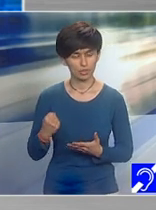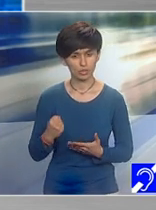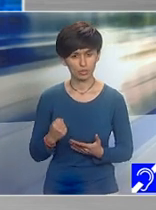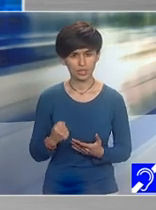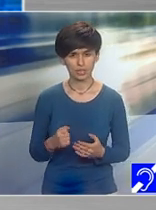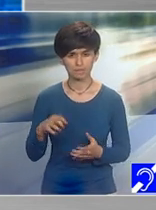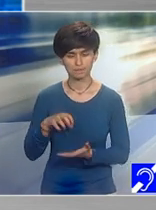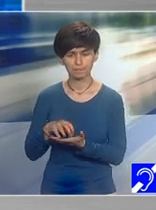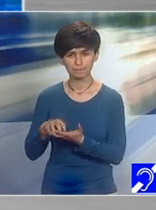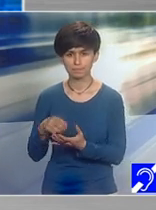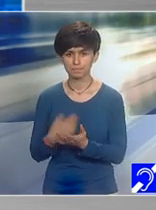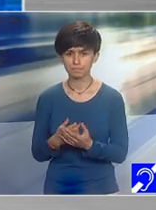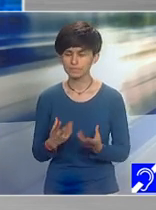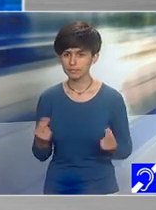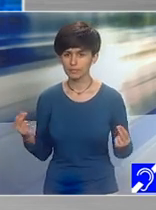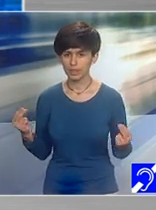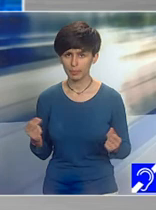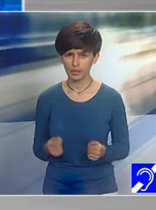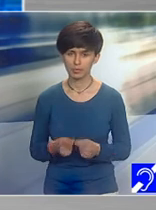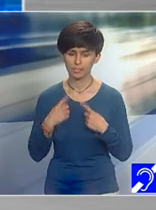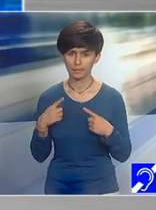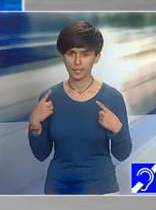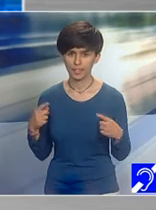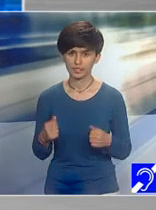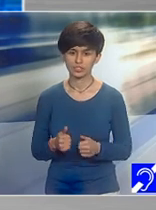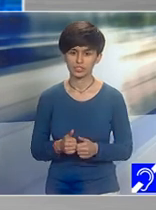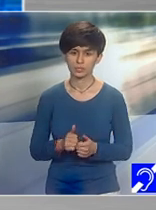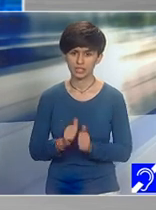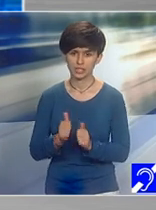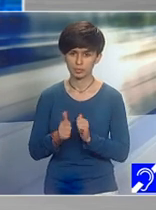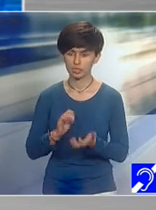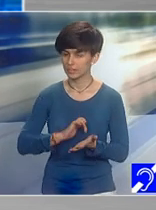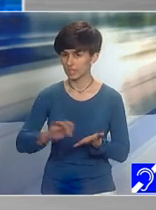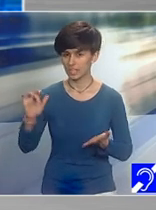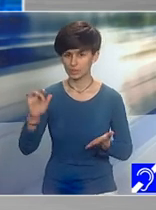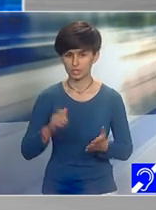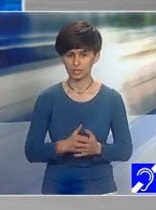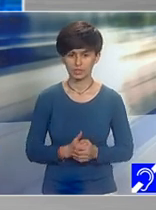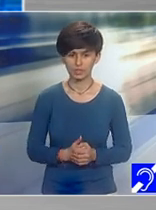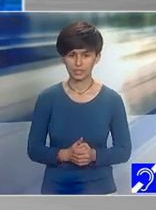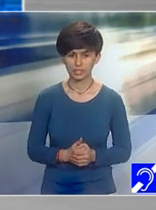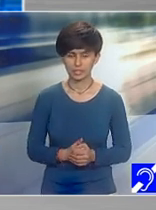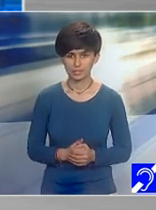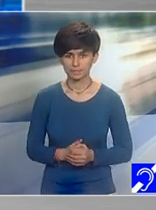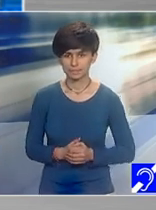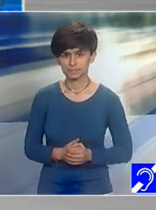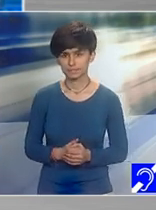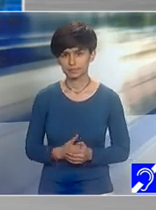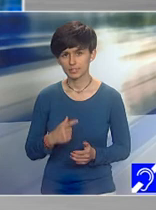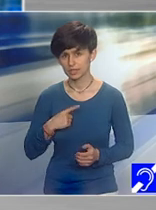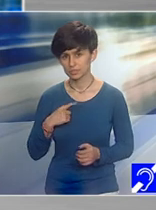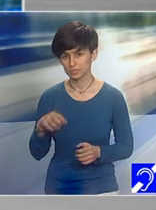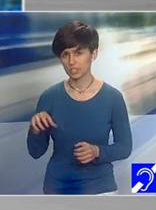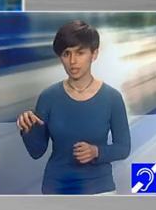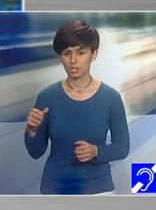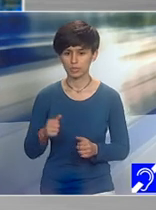locuri pentru mai multe discipline sportive care vor fi gratuite la dispoziția clujenilor, lucru foarte important, și de agrement efectiv